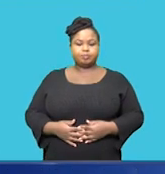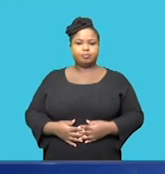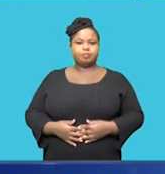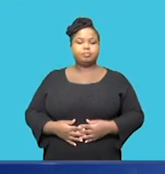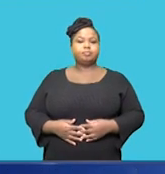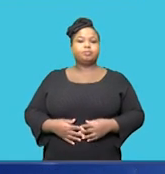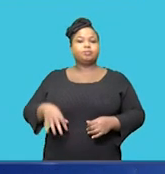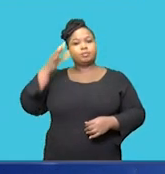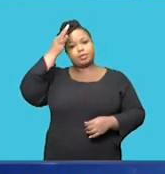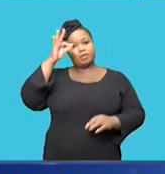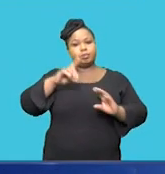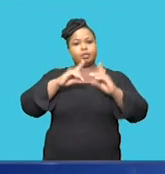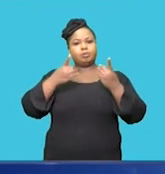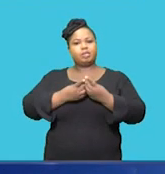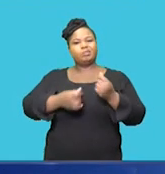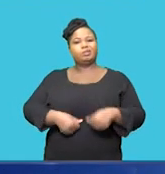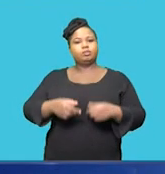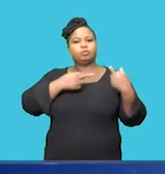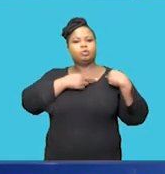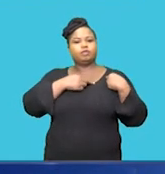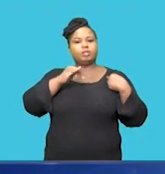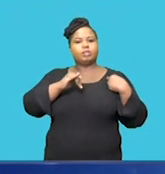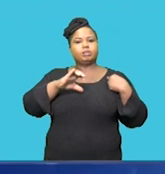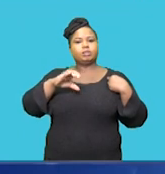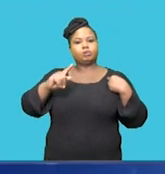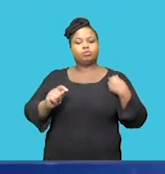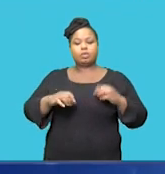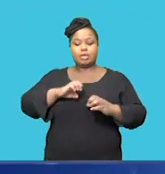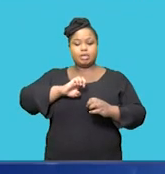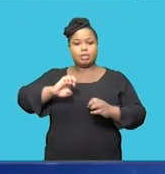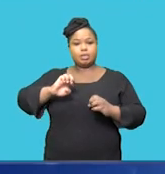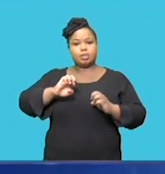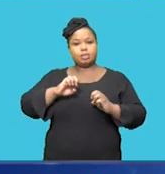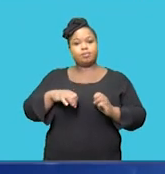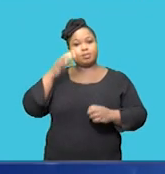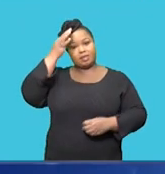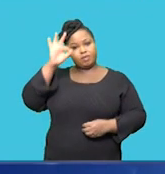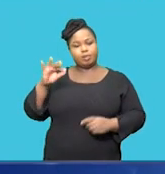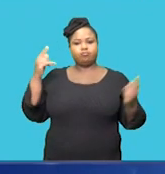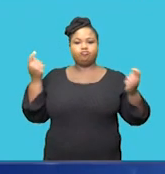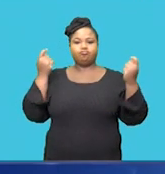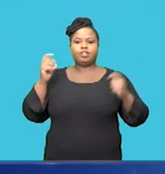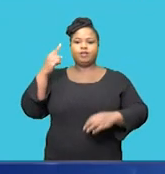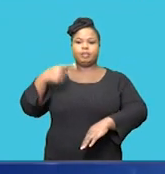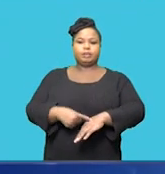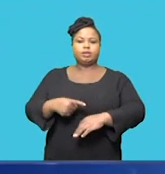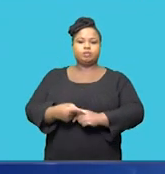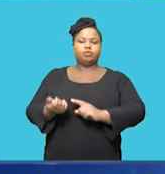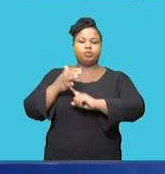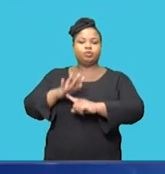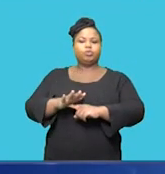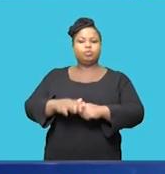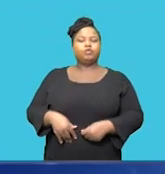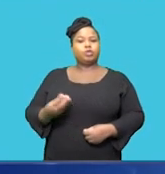umnyango kahulumeni obusa ngokohlelo lwesimanje phecelezi i-government egolo singathi umcimbi wombungazo wawo wokuqala wombukiswa